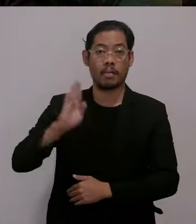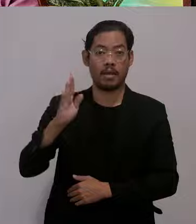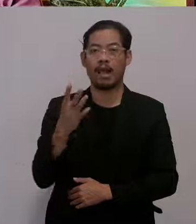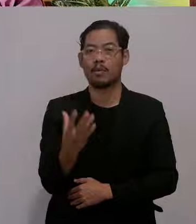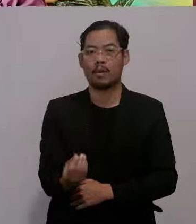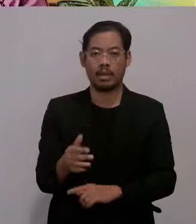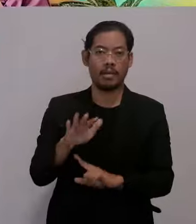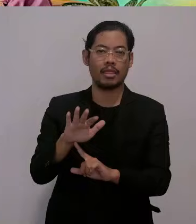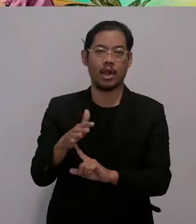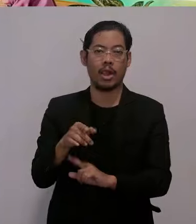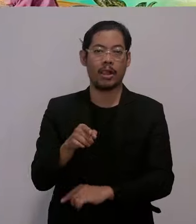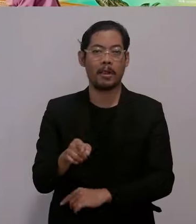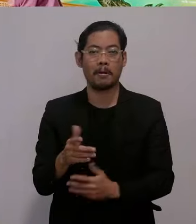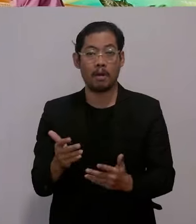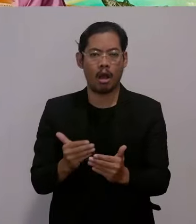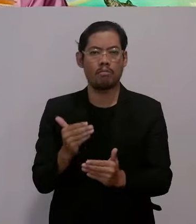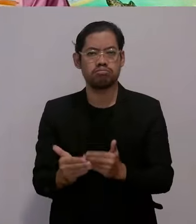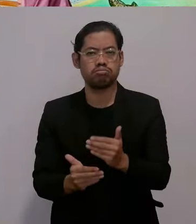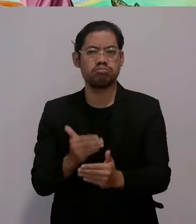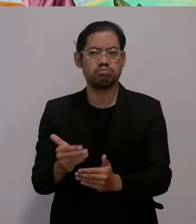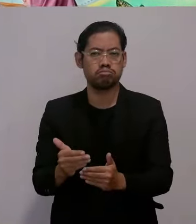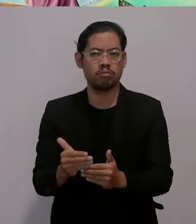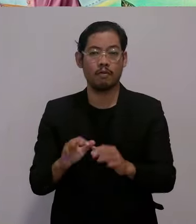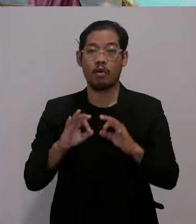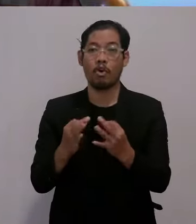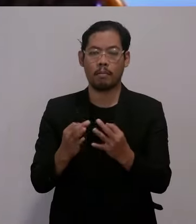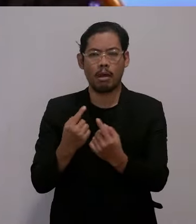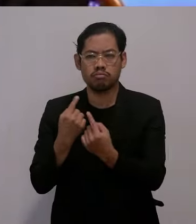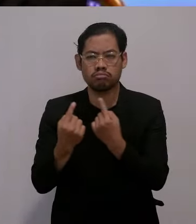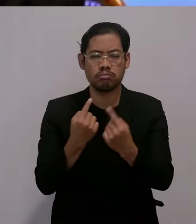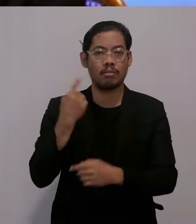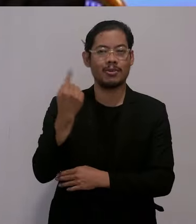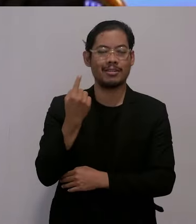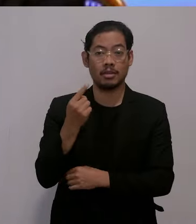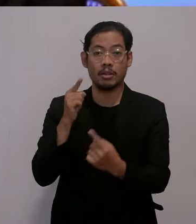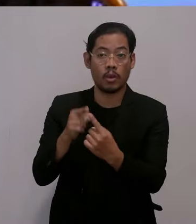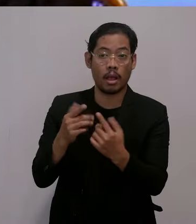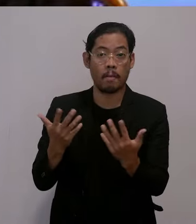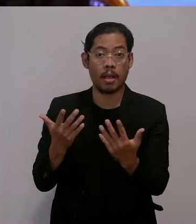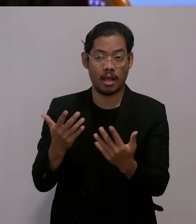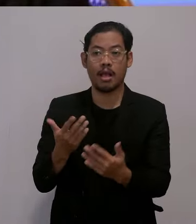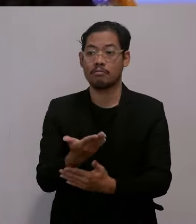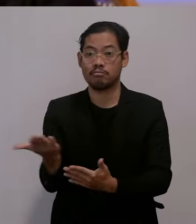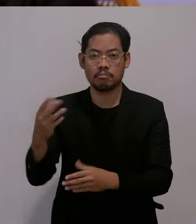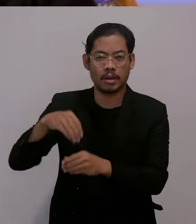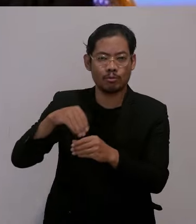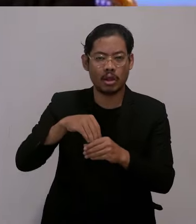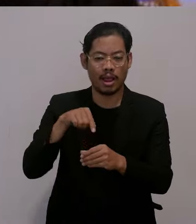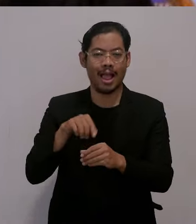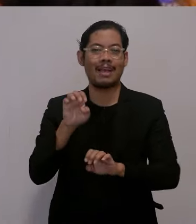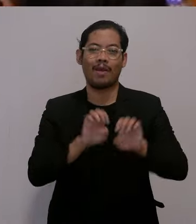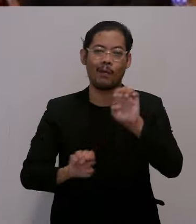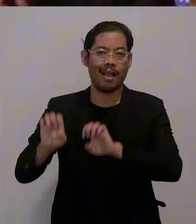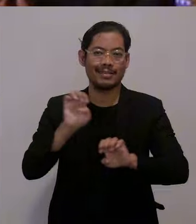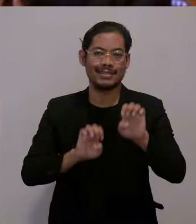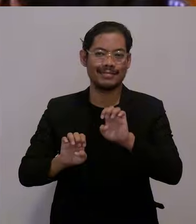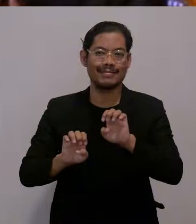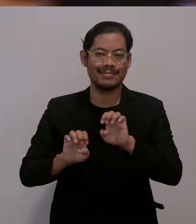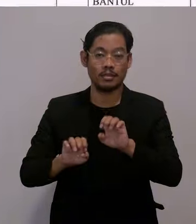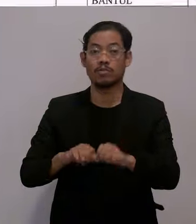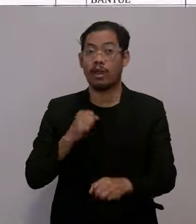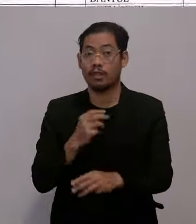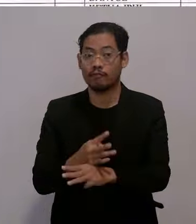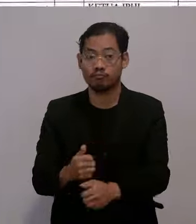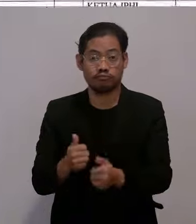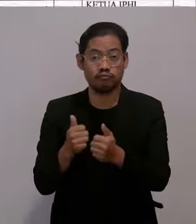Kabupaten Bantul menyelenggarakan forum konsultasi publik guna mendapatkan masukan dan evaluasi dari stakeholder. Selanjutnya, untuk meraih